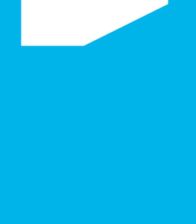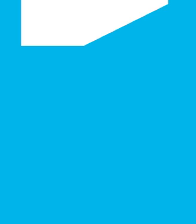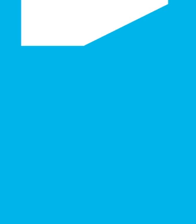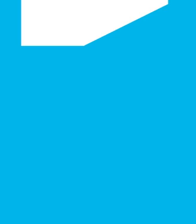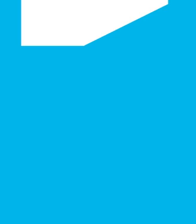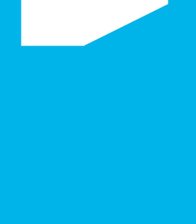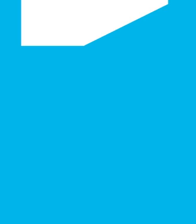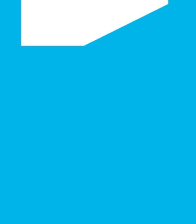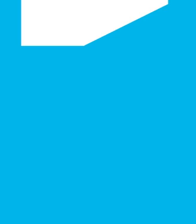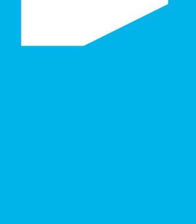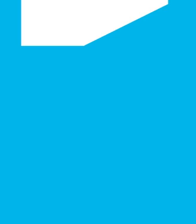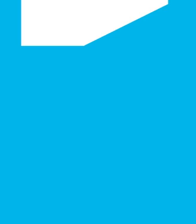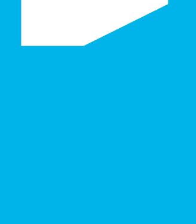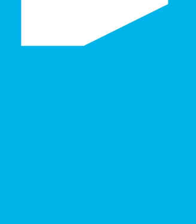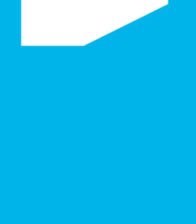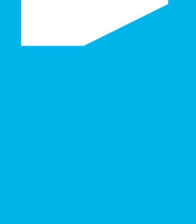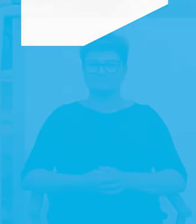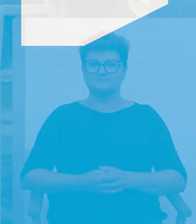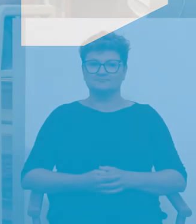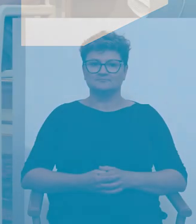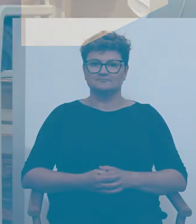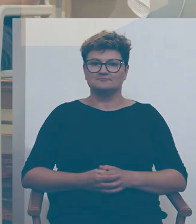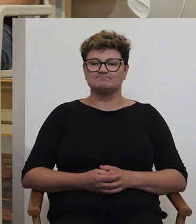Dzień dobry Państwu. Dzień dobry.